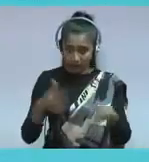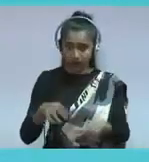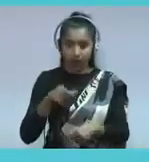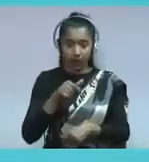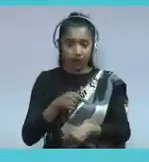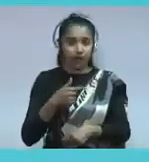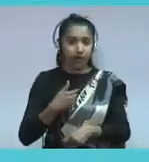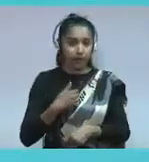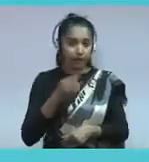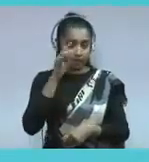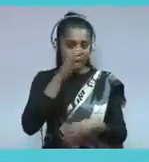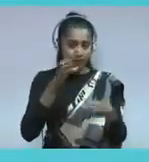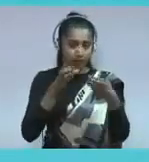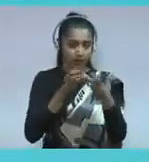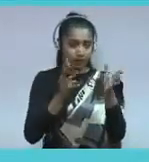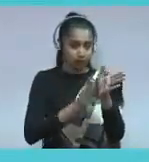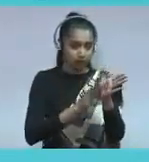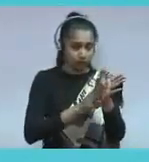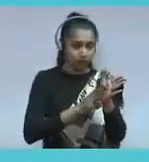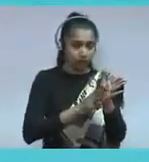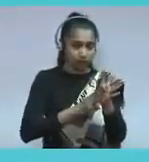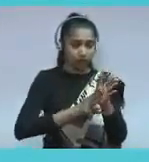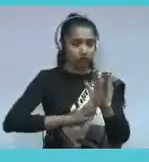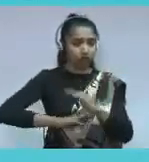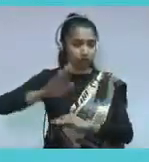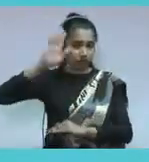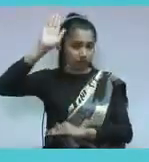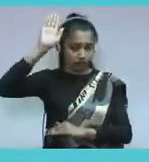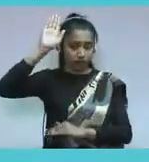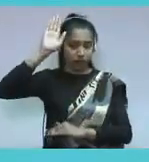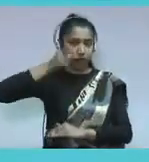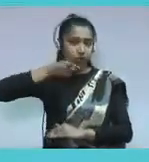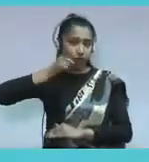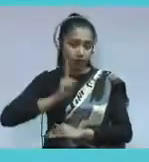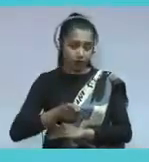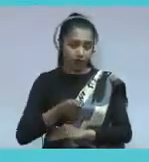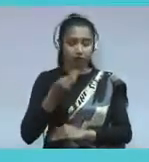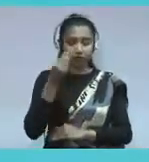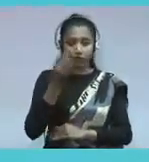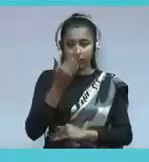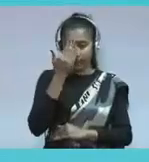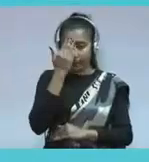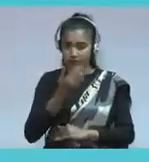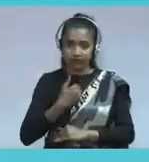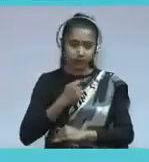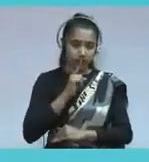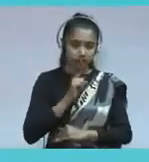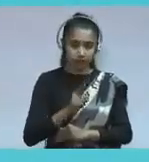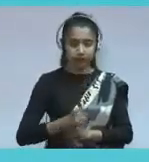පක්ෂ සාමාජිකයන් අත්ඔසවා අනුමැතිය පළ කරන මෙන් මම ඉල්ලා සිටිනවා.